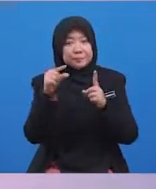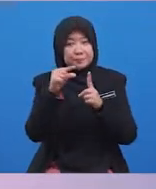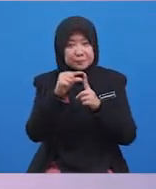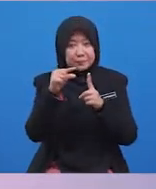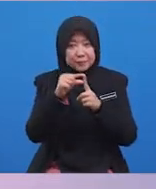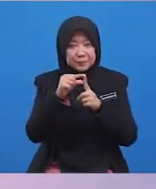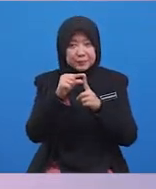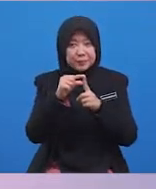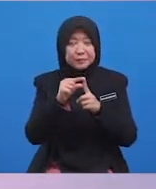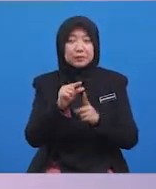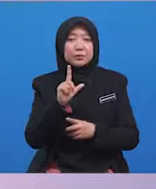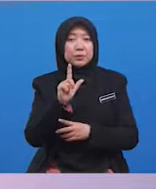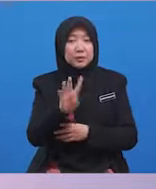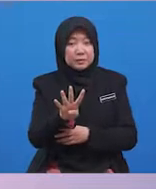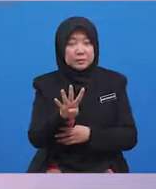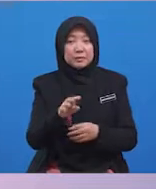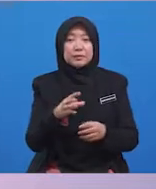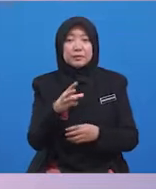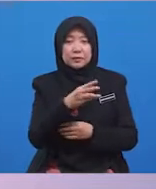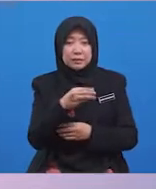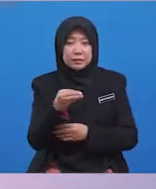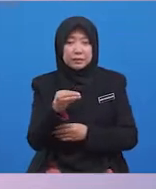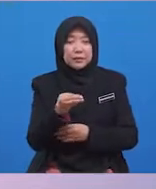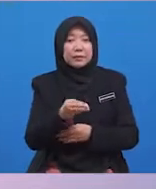bilangan suku kata dan rima akhir.